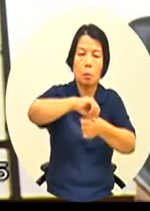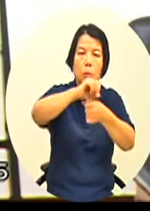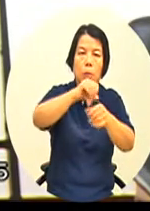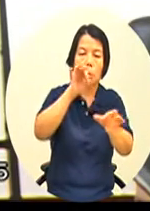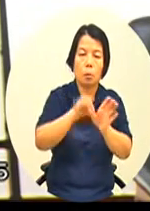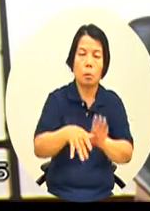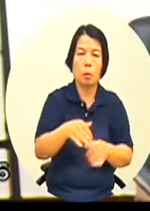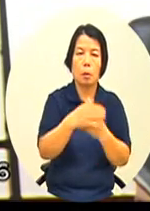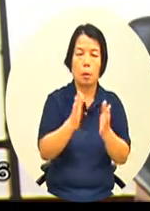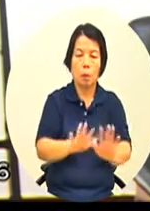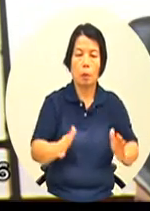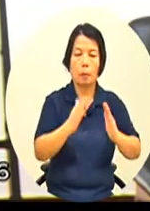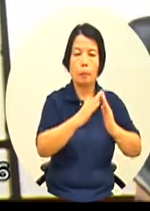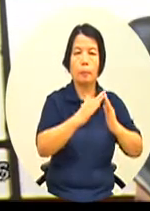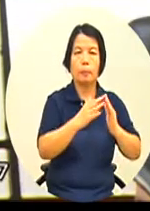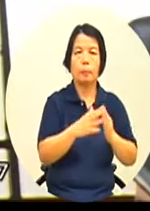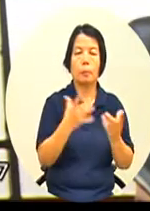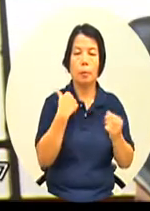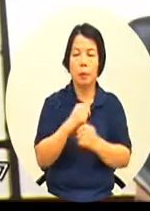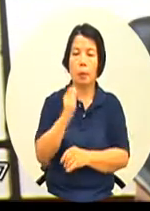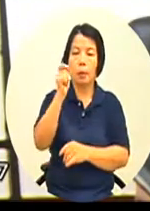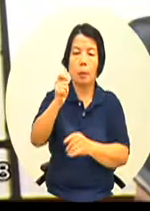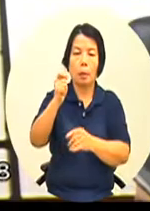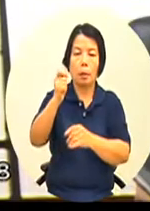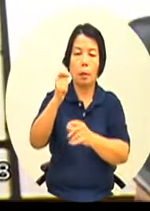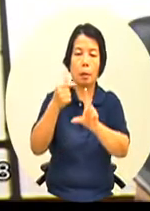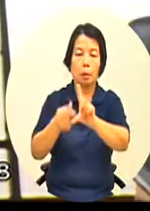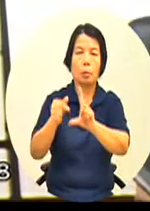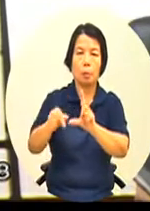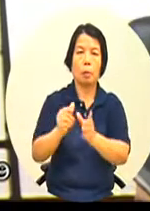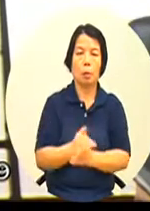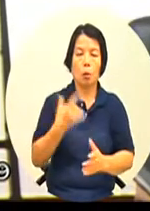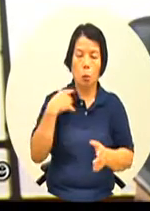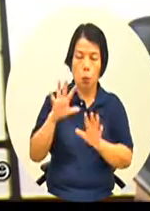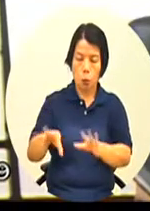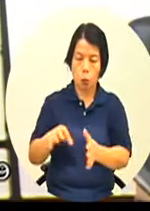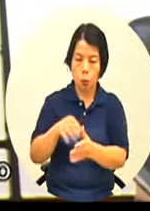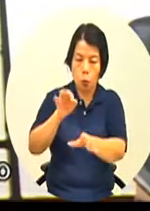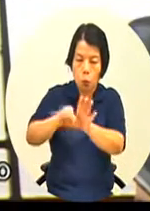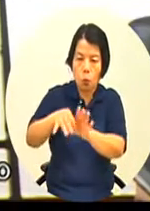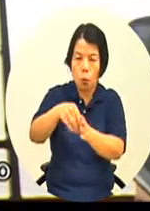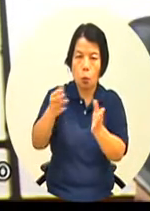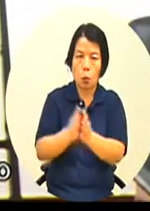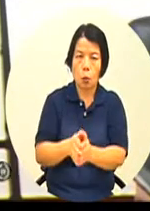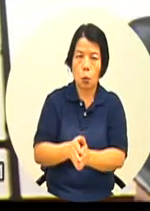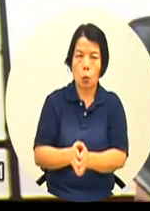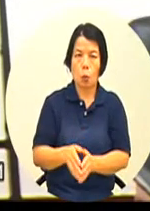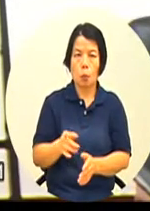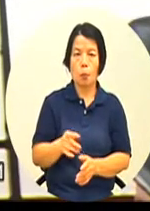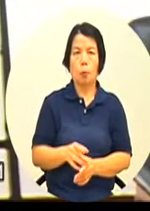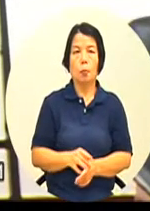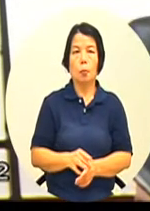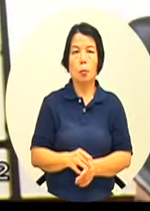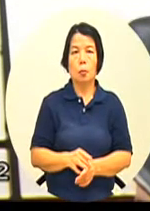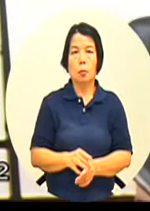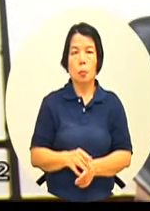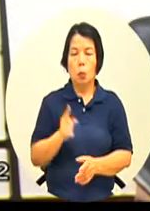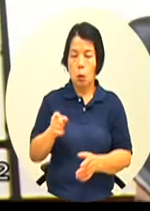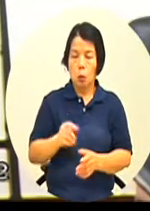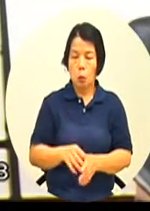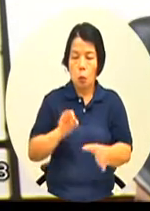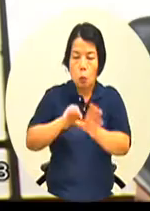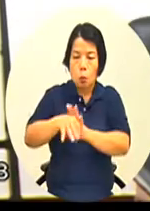哈，它本身是在 A 区，所以我办这个税哈，要到 A 区的这个税捐